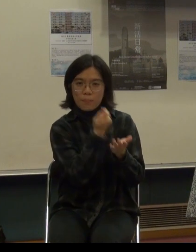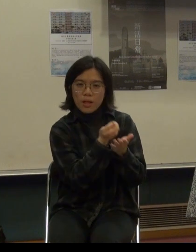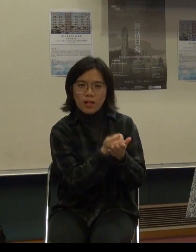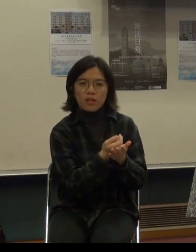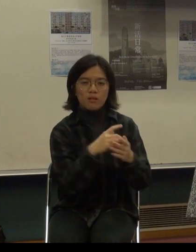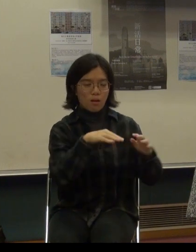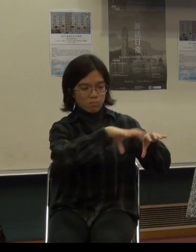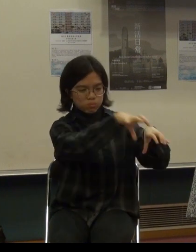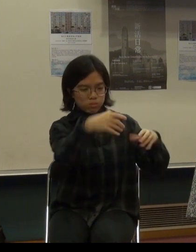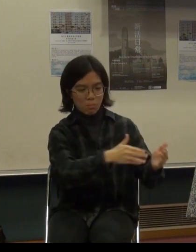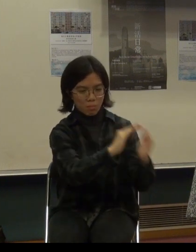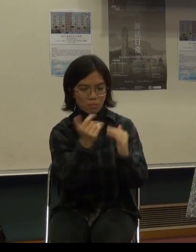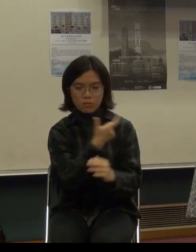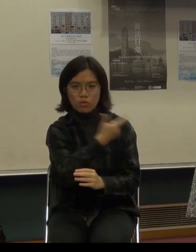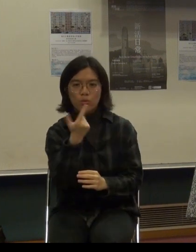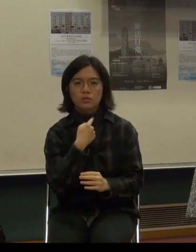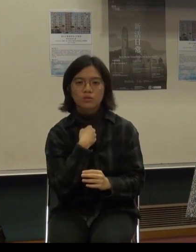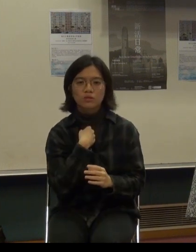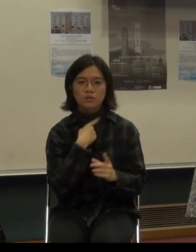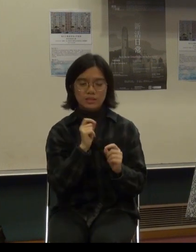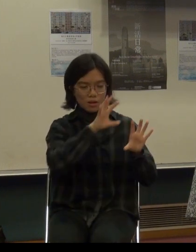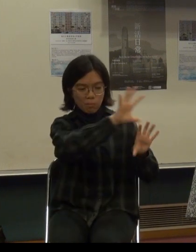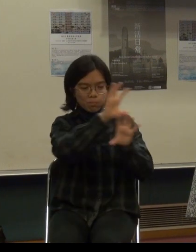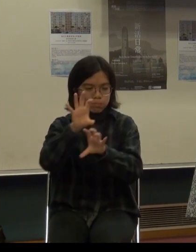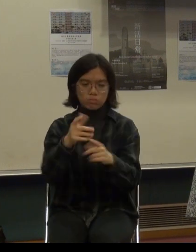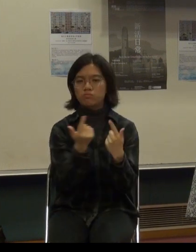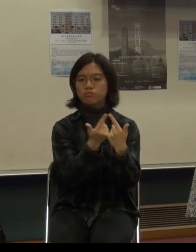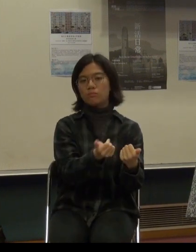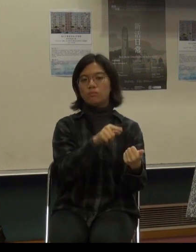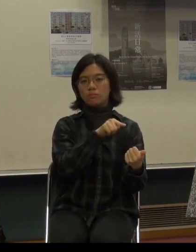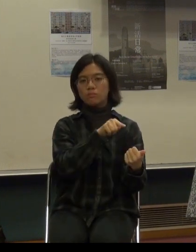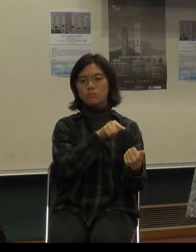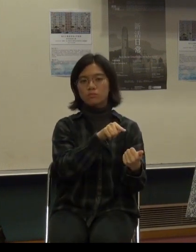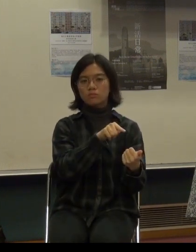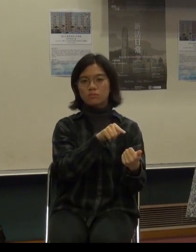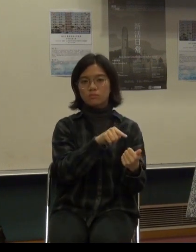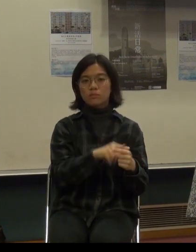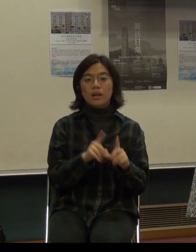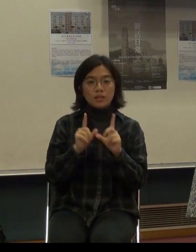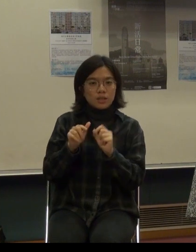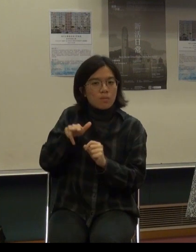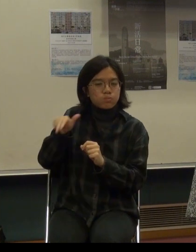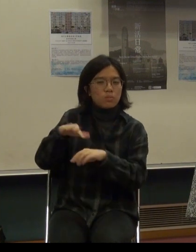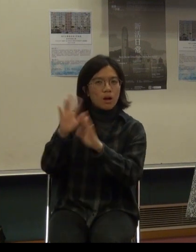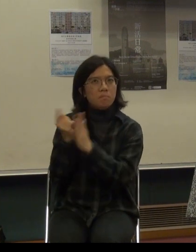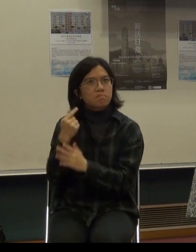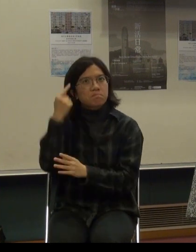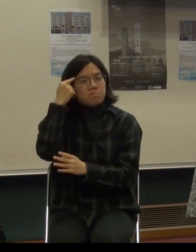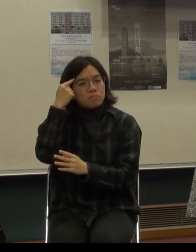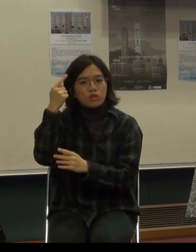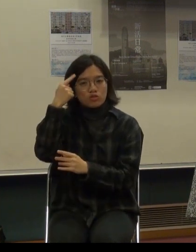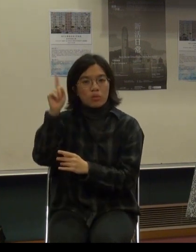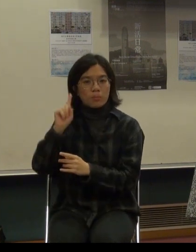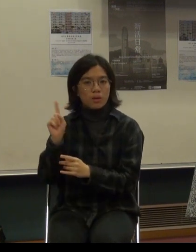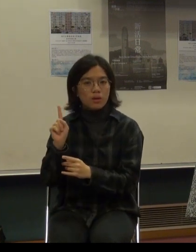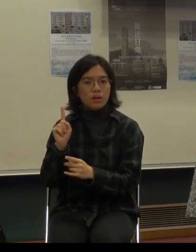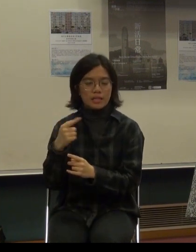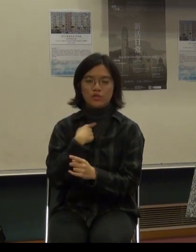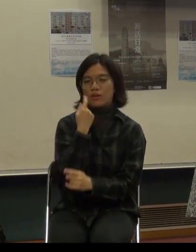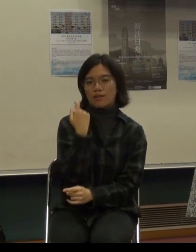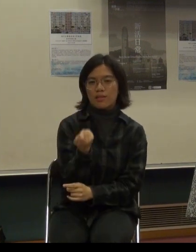設，所以用無組化或者用標準化的設計就是適合這個時代，即他們追求的就是說我們要做一些東西是簡